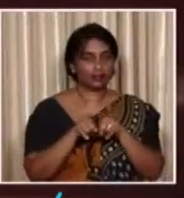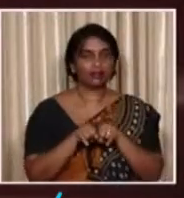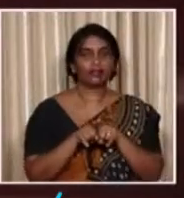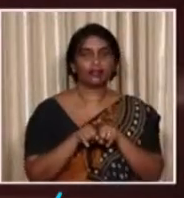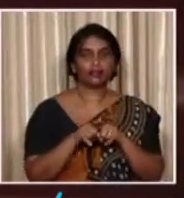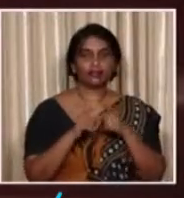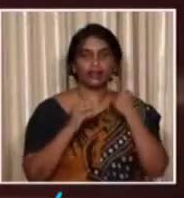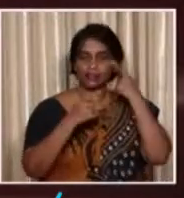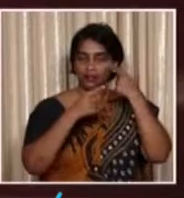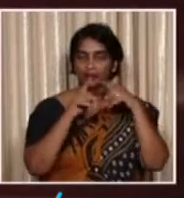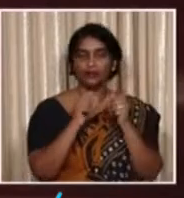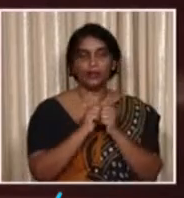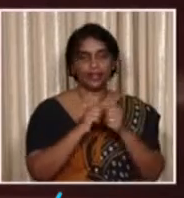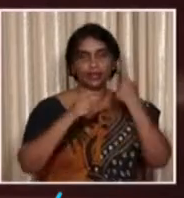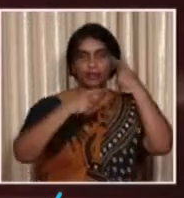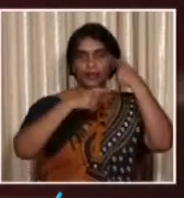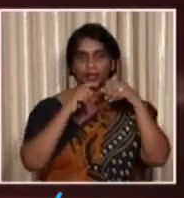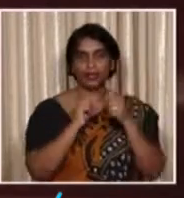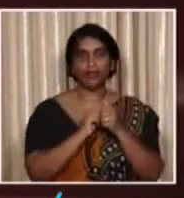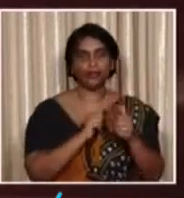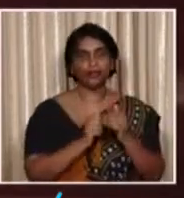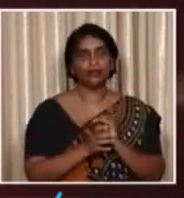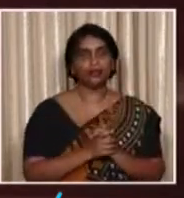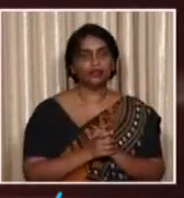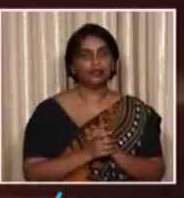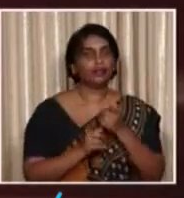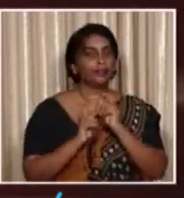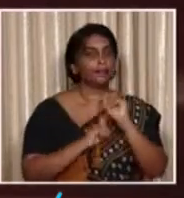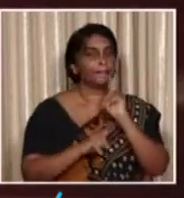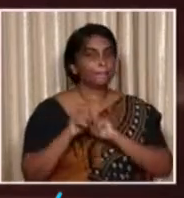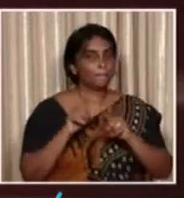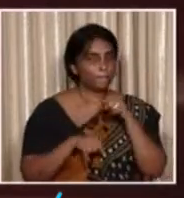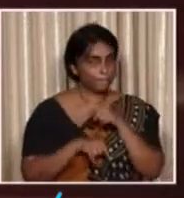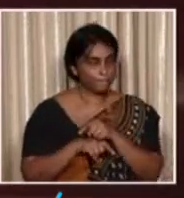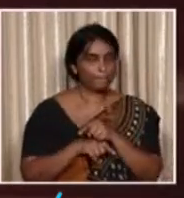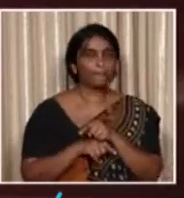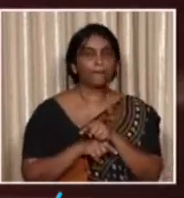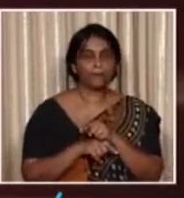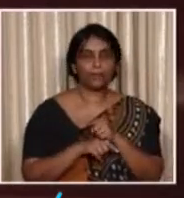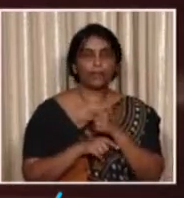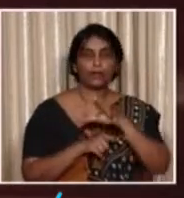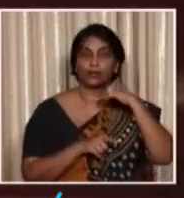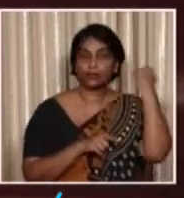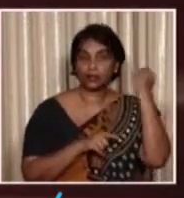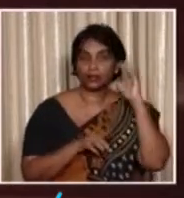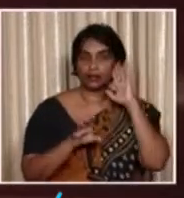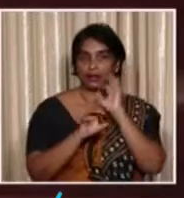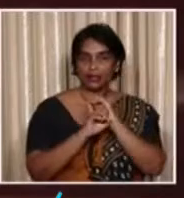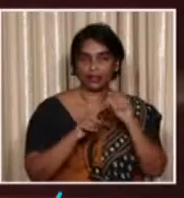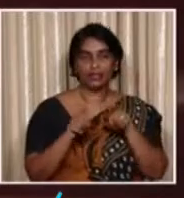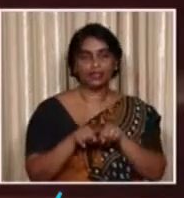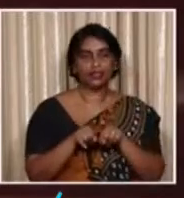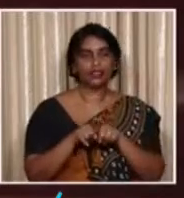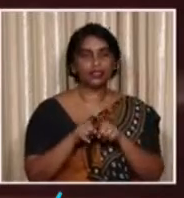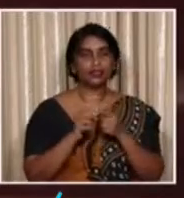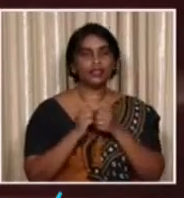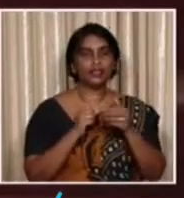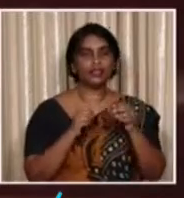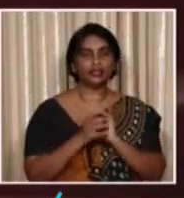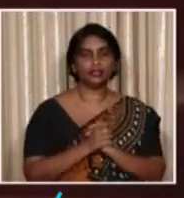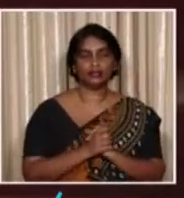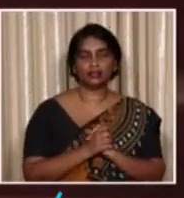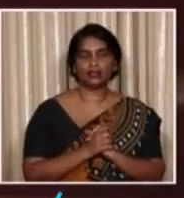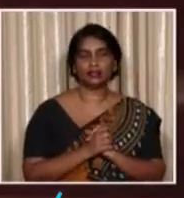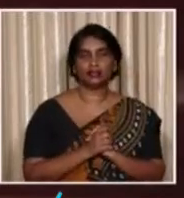Karana, Obatuma Pasuki Dinedi, May Parliament to Obatumage Katavi di Prakasakara, New Diamond